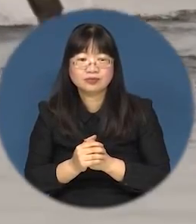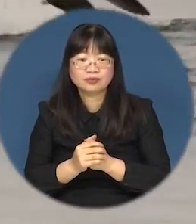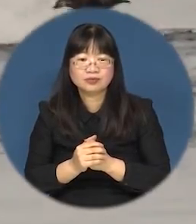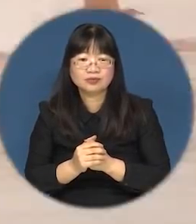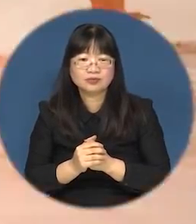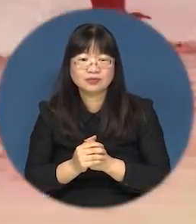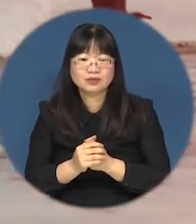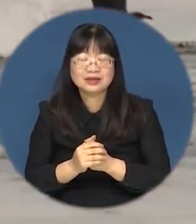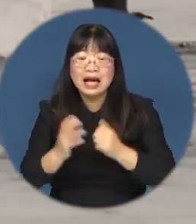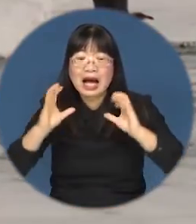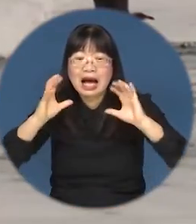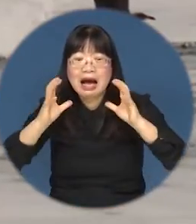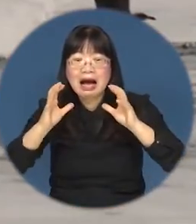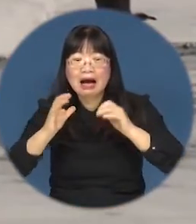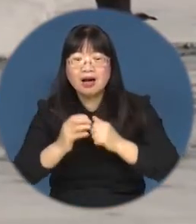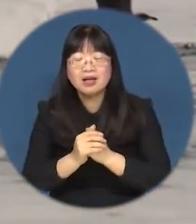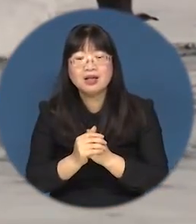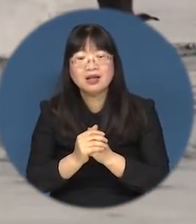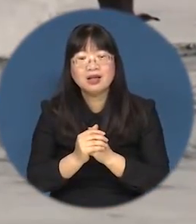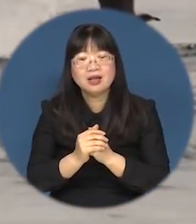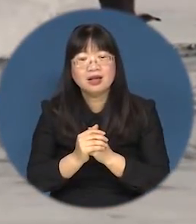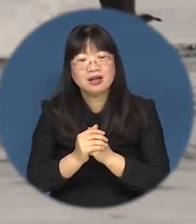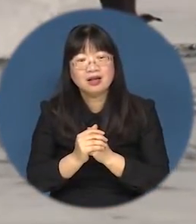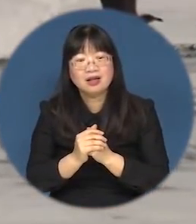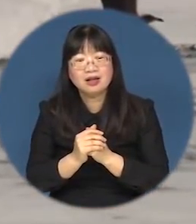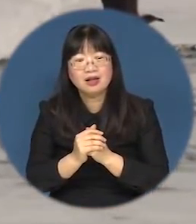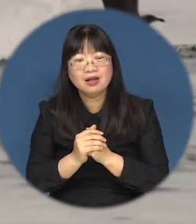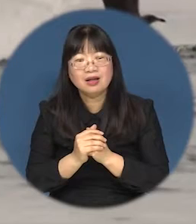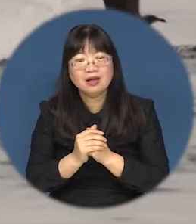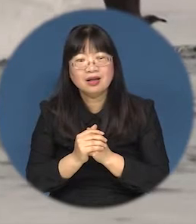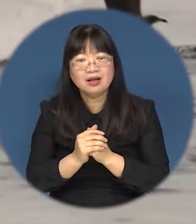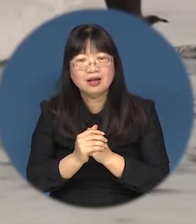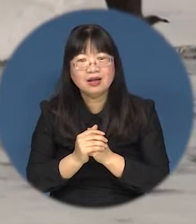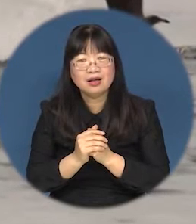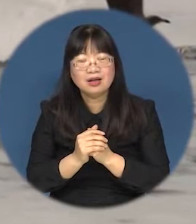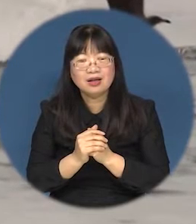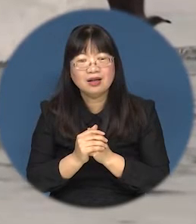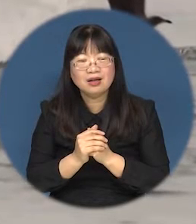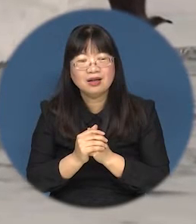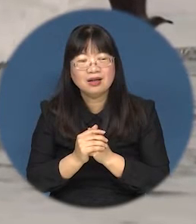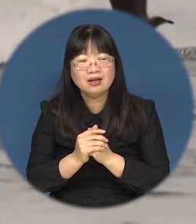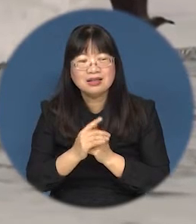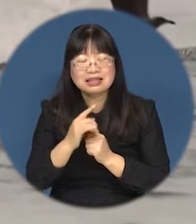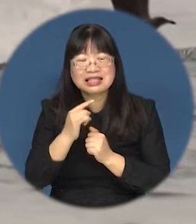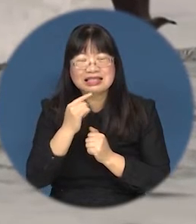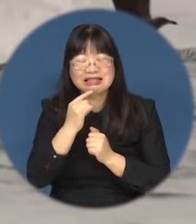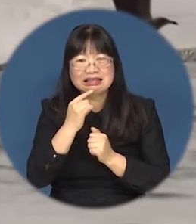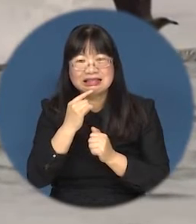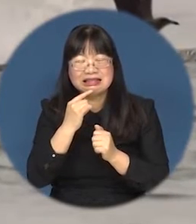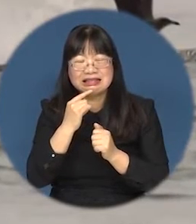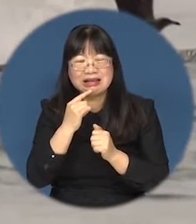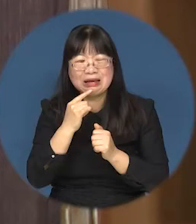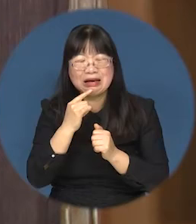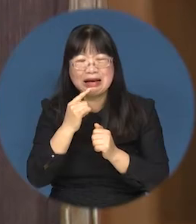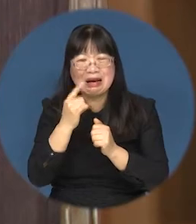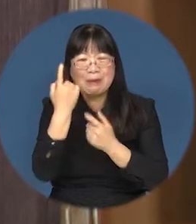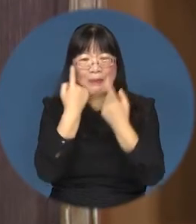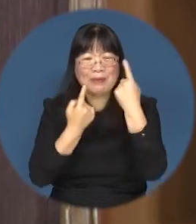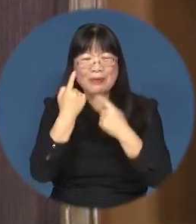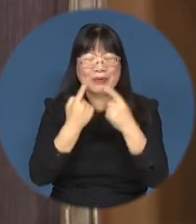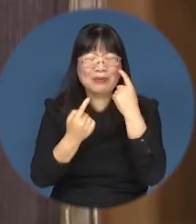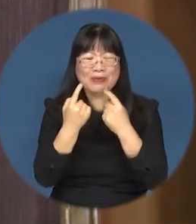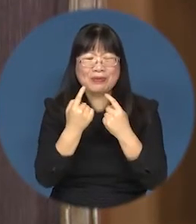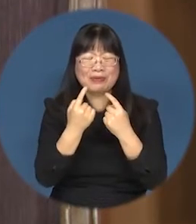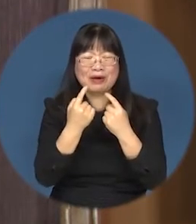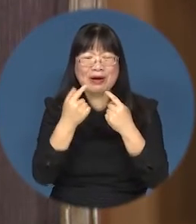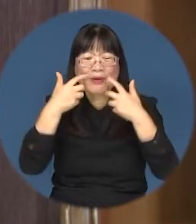근데 새끼가 거의 주둥이가 이렇게 잘려서 나갈 정도로 피투성이가 돼 있는 애가 아이고. 수면에 계속 어미가